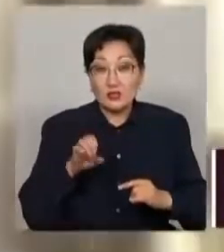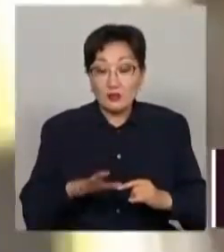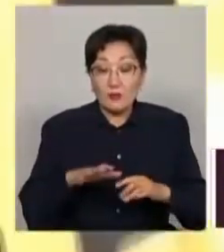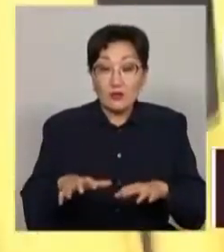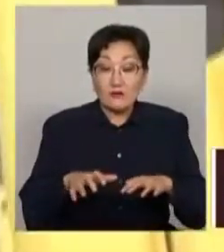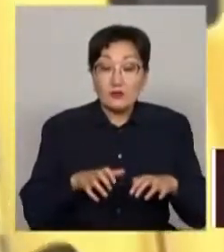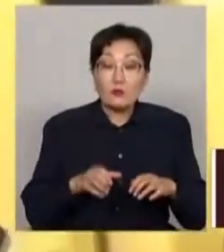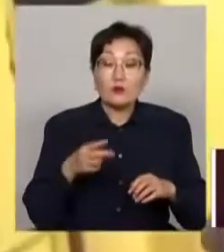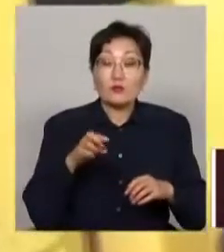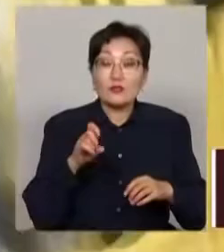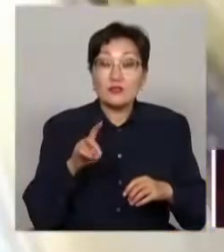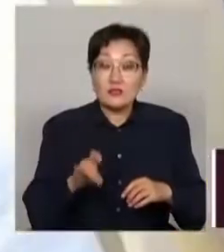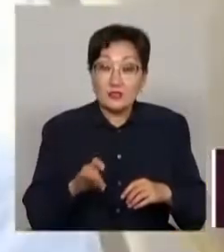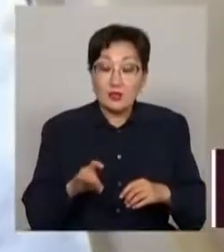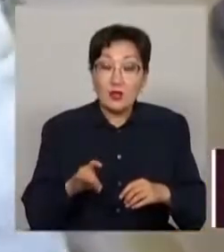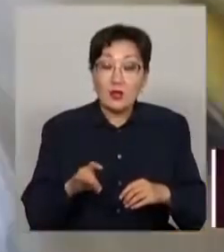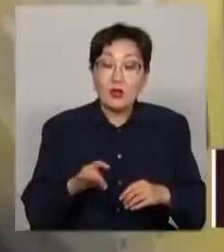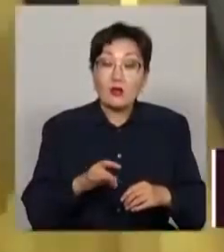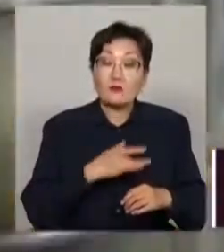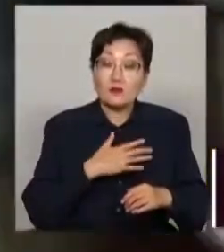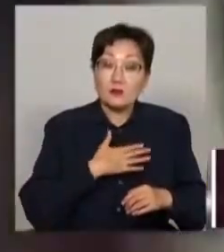Изъятые нефтепродукты взыскали в доход государства.